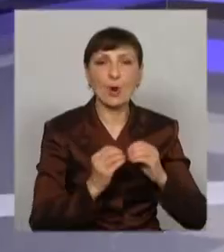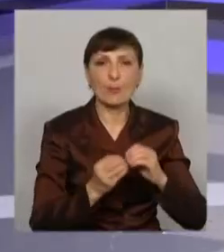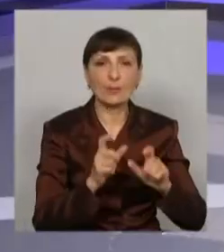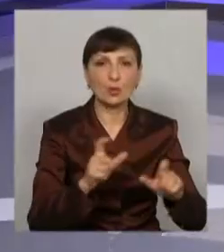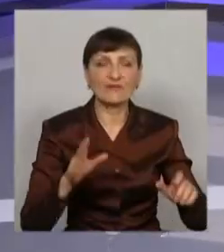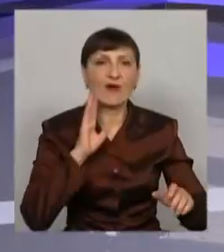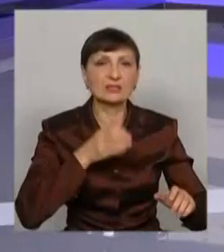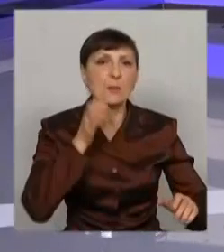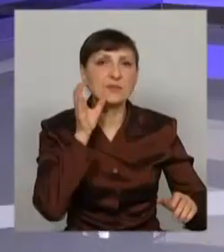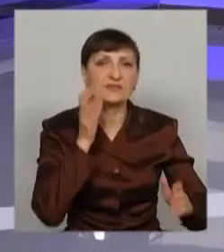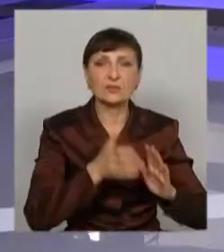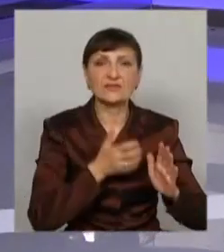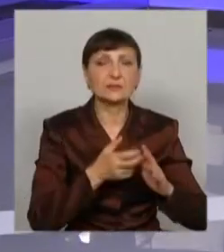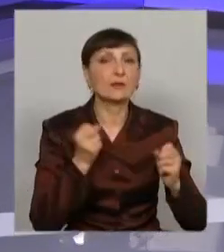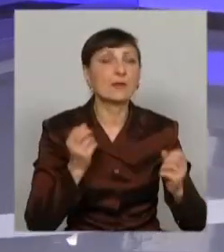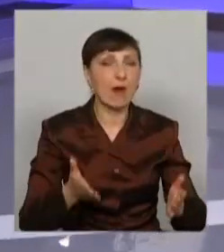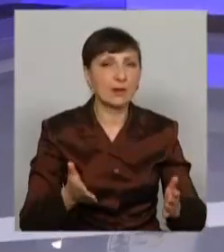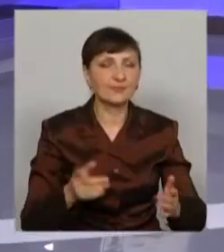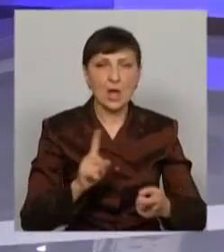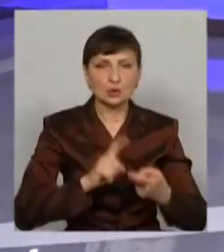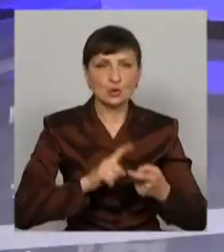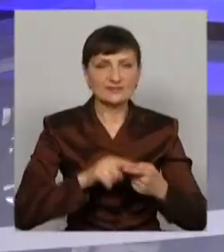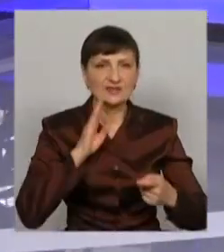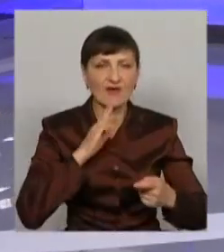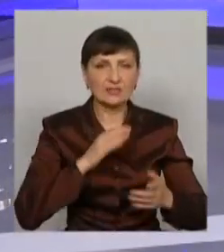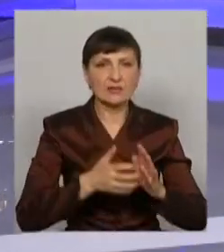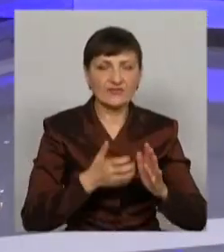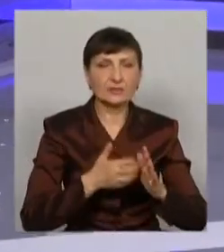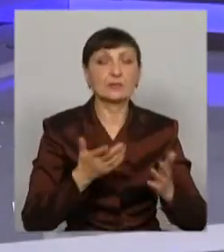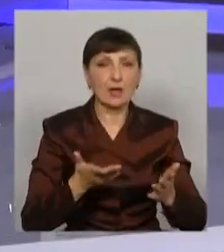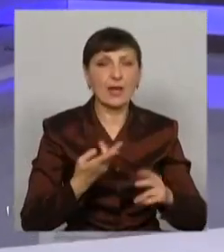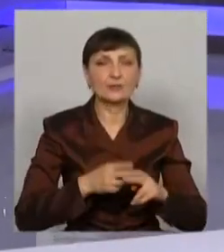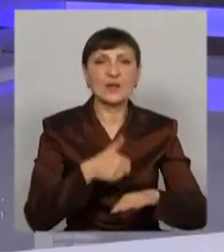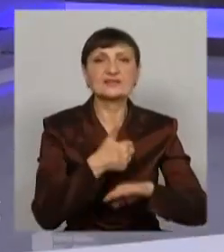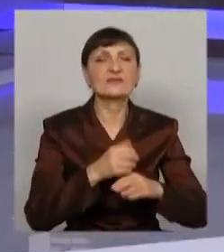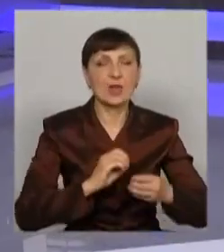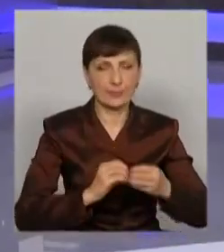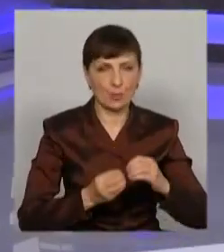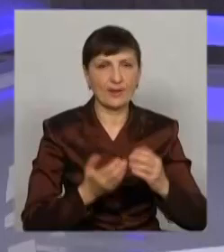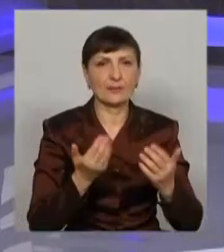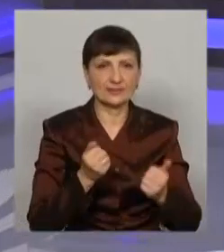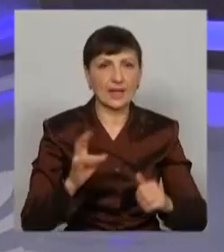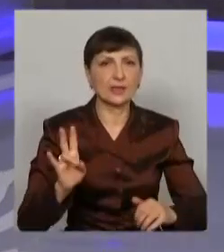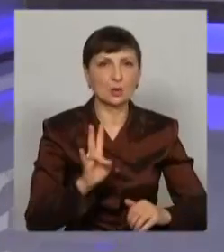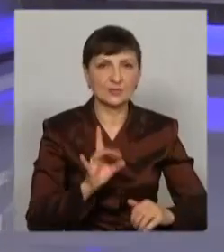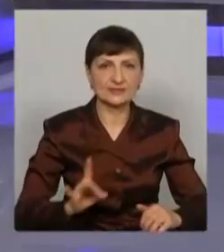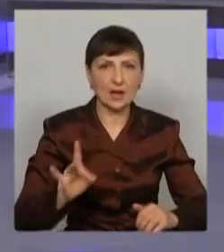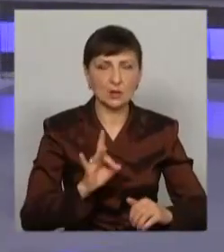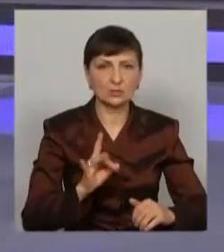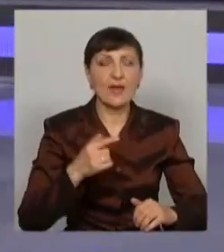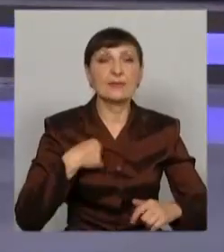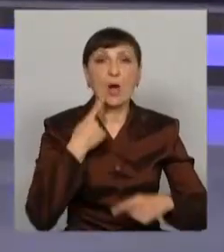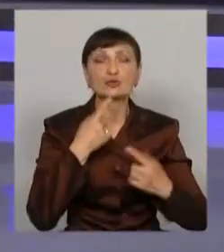с питьевой водой? Да, что касательно питьевой воды, это основная проблема нашего Наурызбайского района, так как я